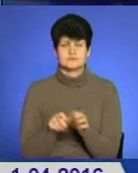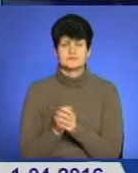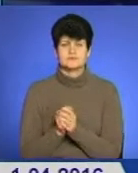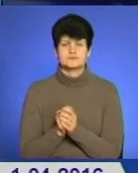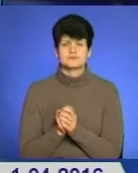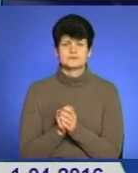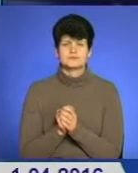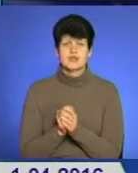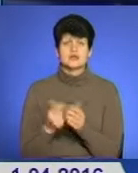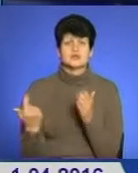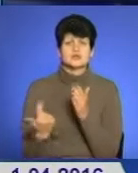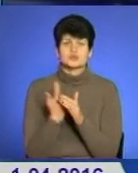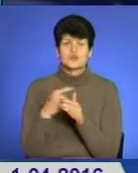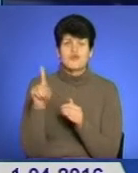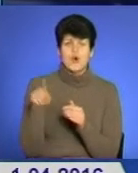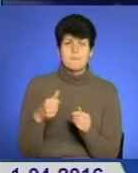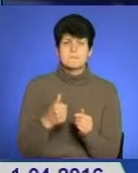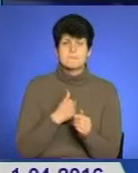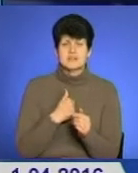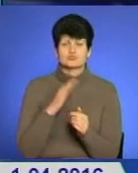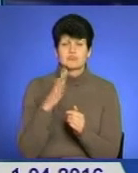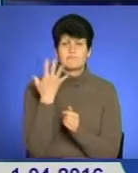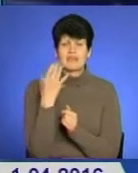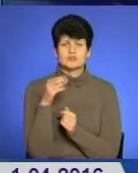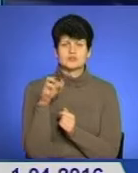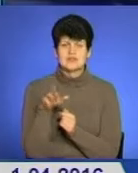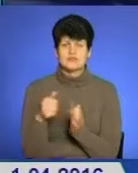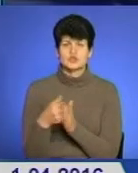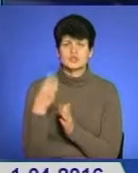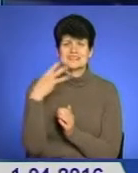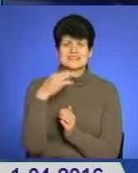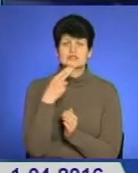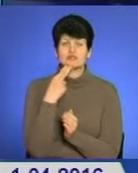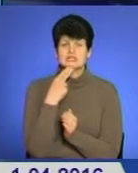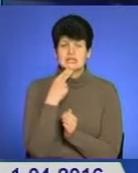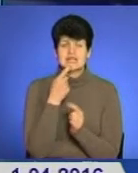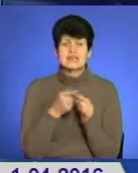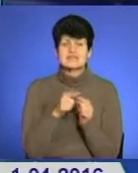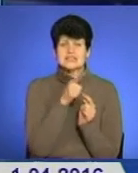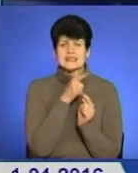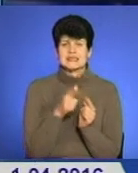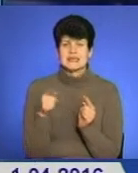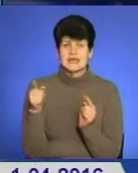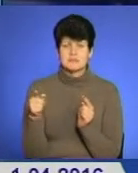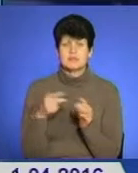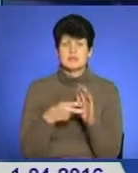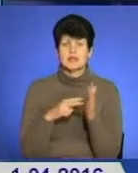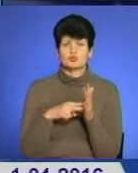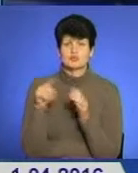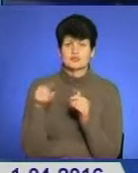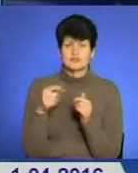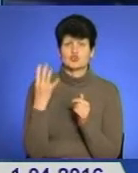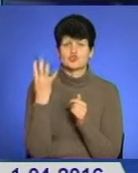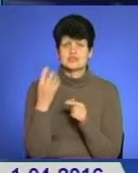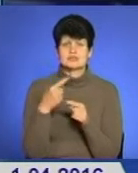Черговий призов українців на строкову військову службу пройде з 5 травня по 30 червня. У цей термін до лав Збройних сил України планують призвати